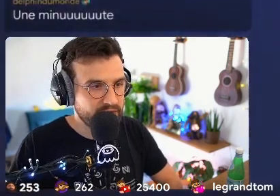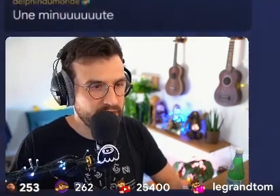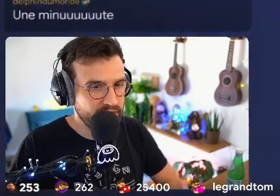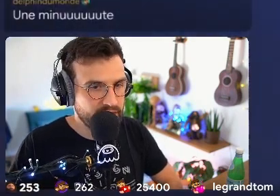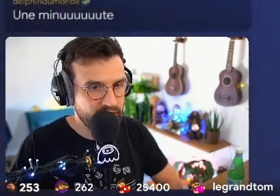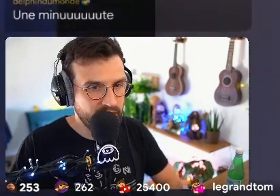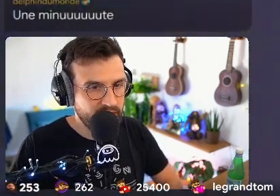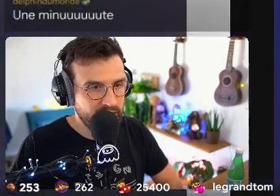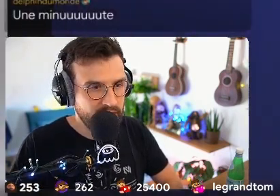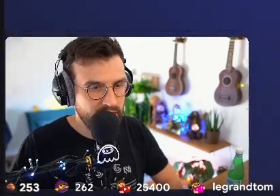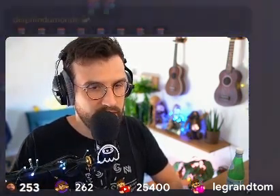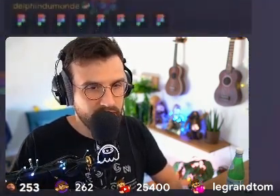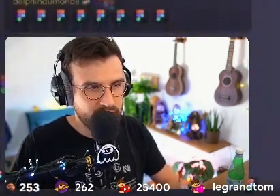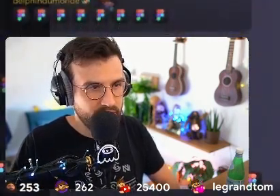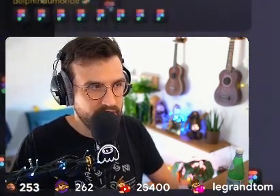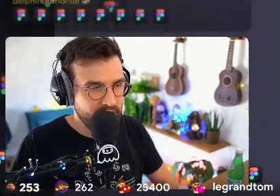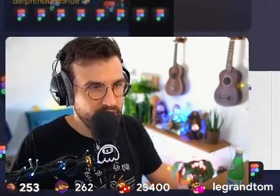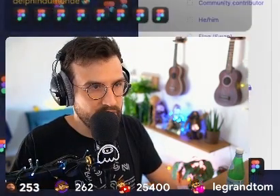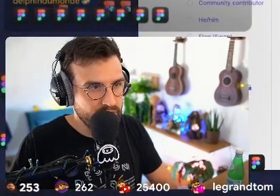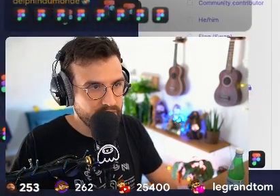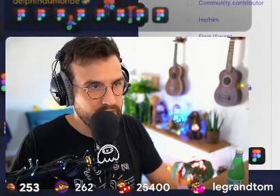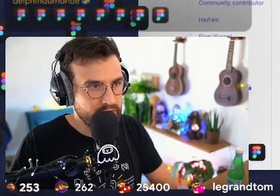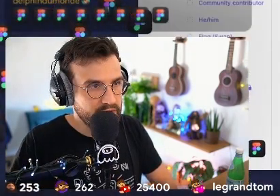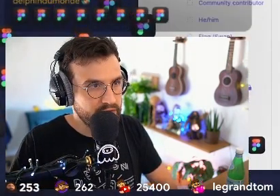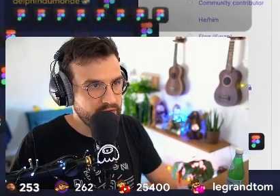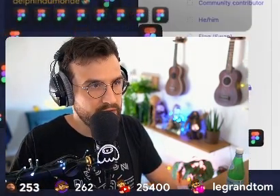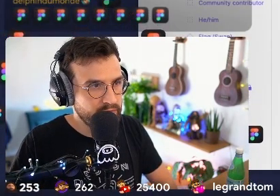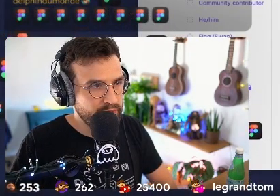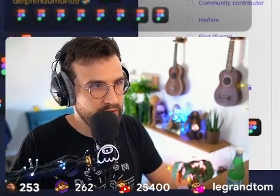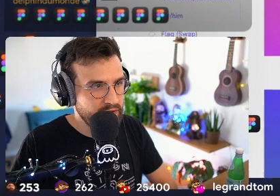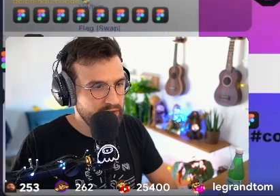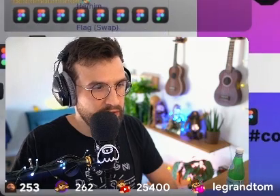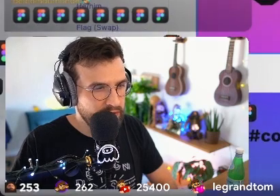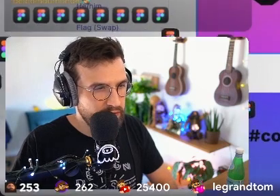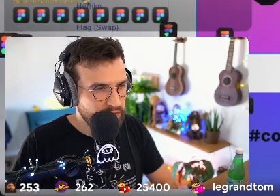parallaxe. Attendez, je suis en galère de ouf.